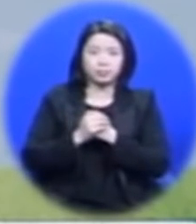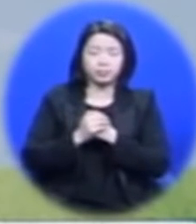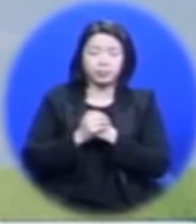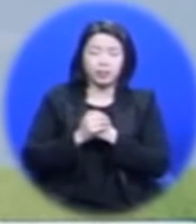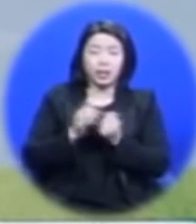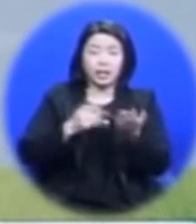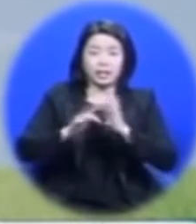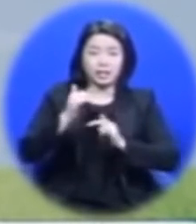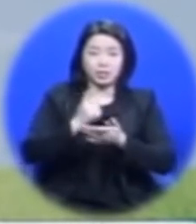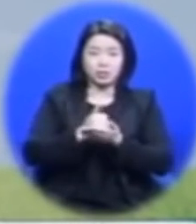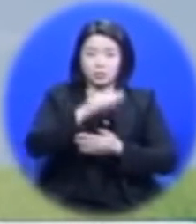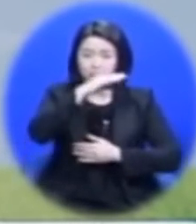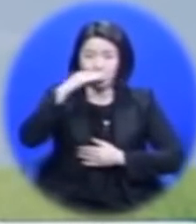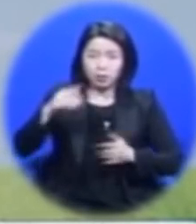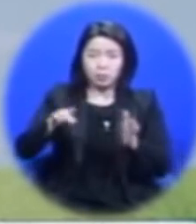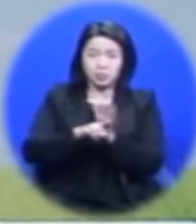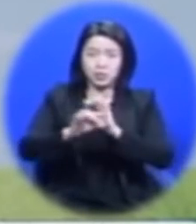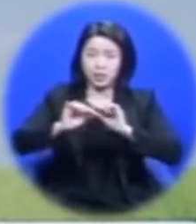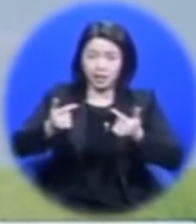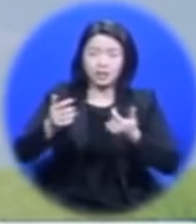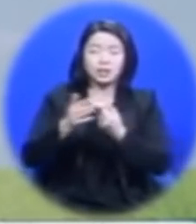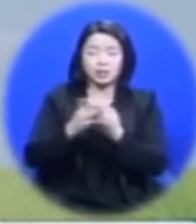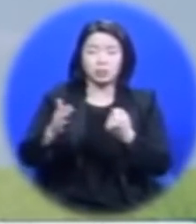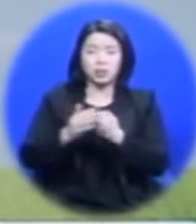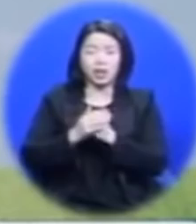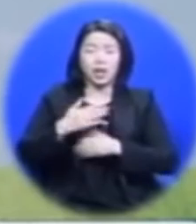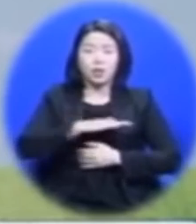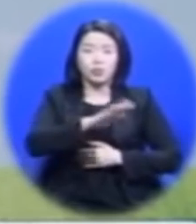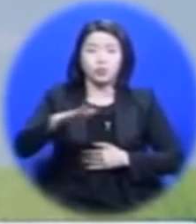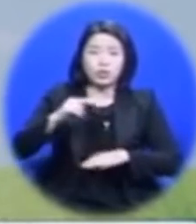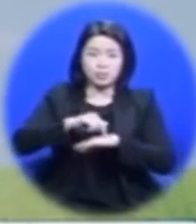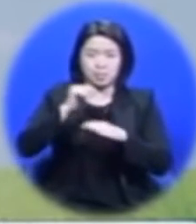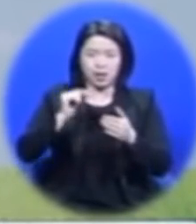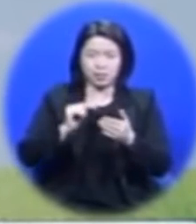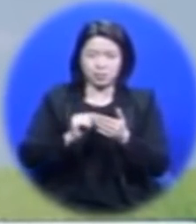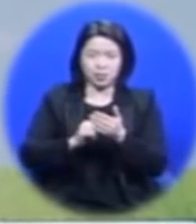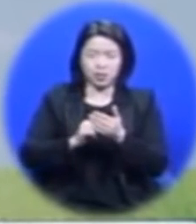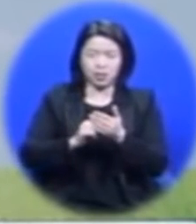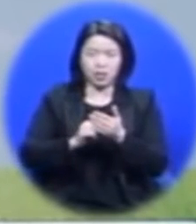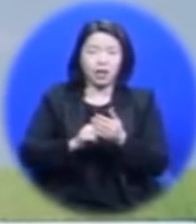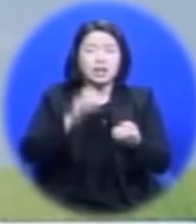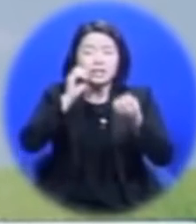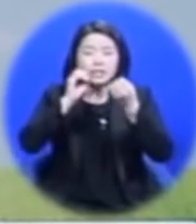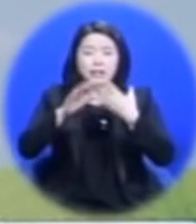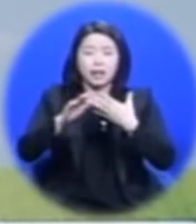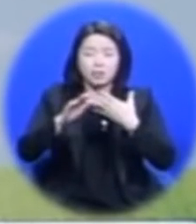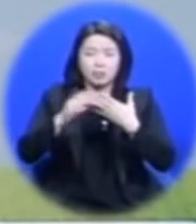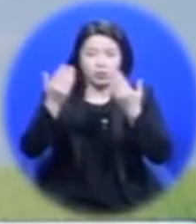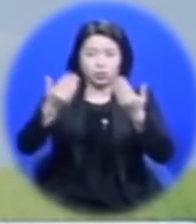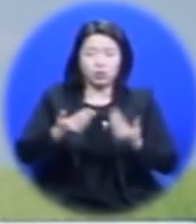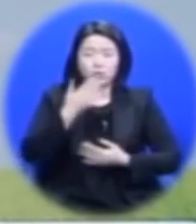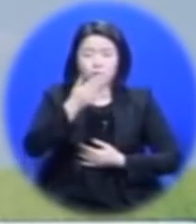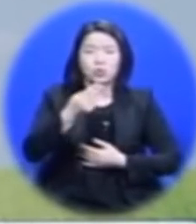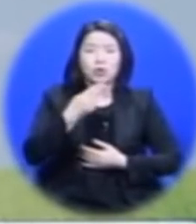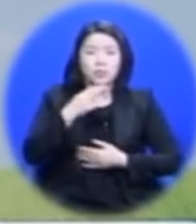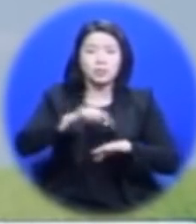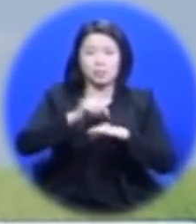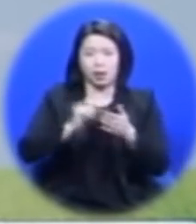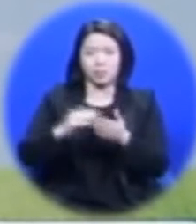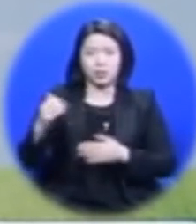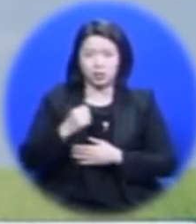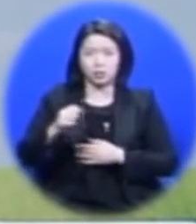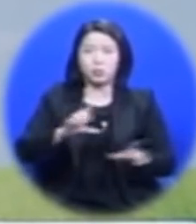예수님을 바로 믿지 않으니까 우리가 내 마음이 하나님이 응답해 주실 수 없는 마음을 가지고 사는 것입니다.